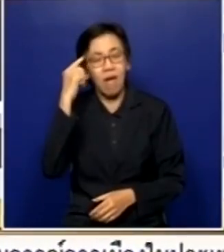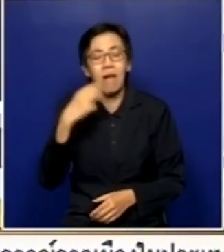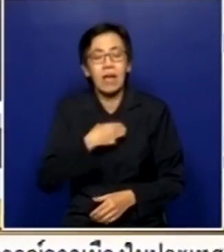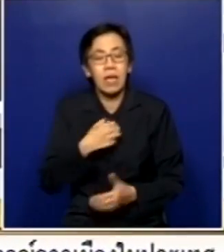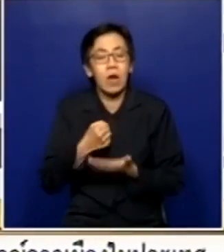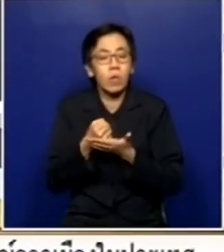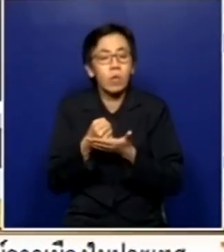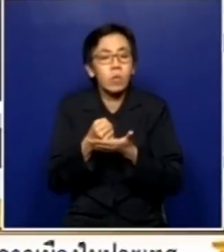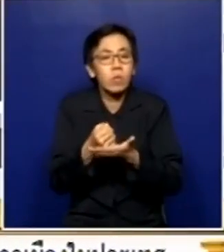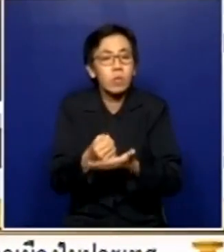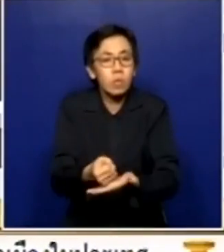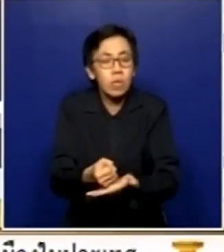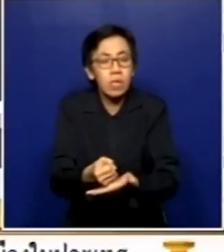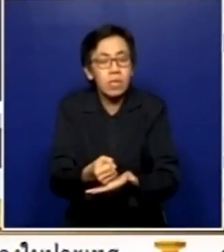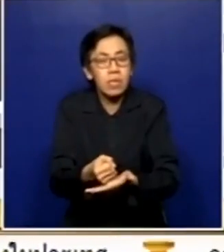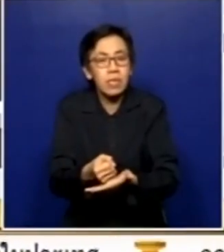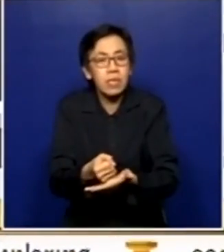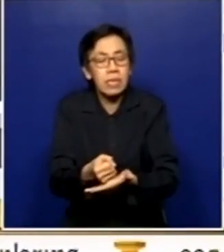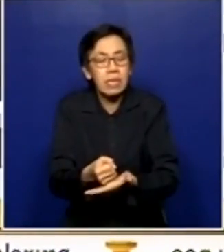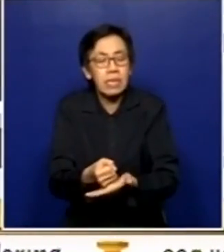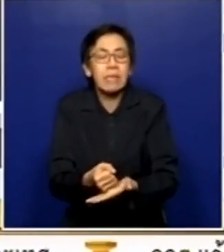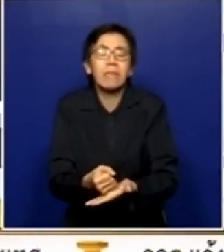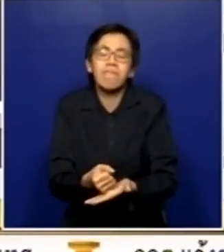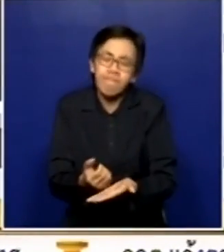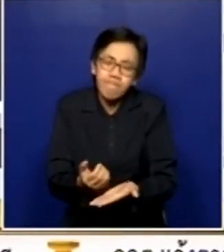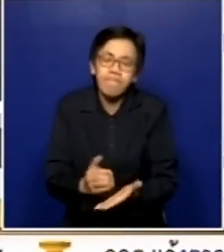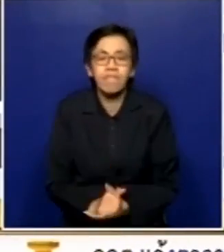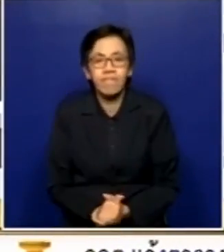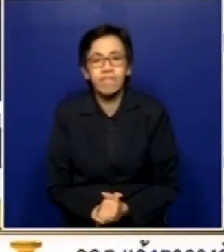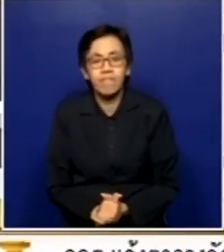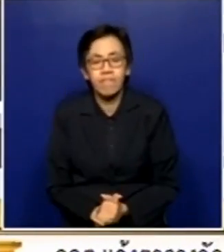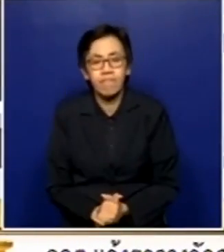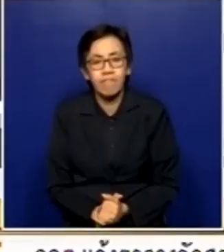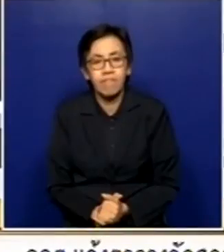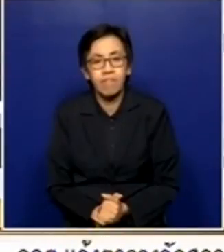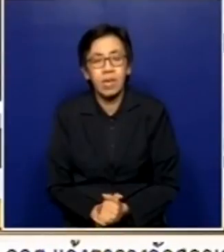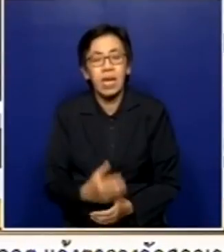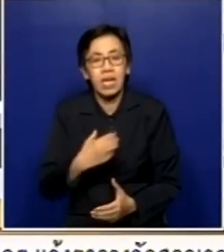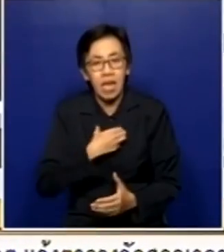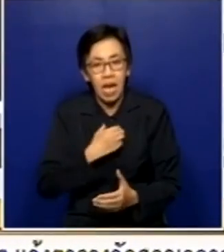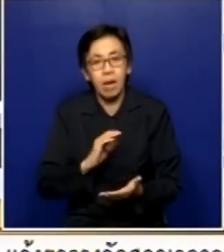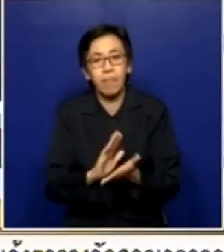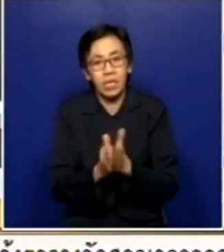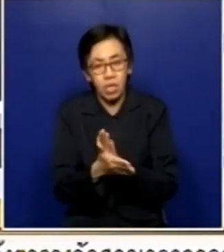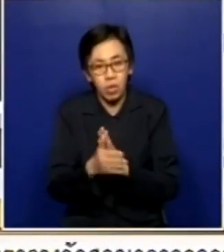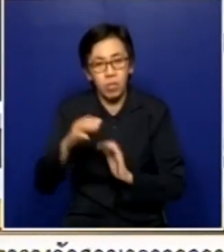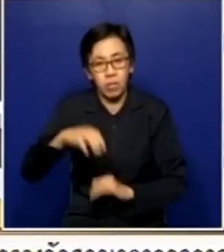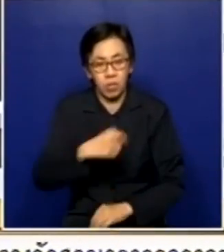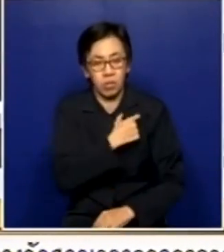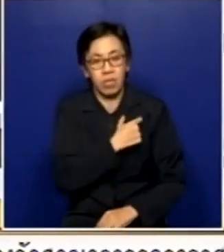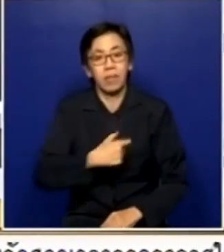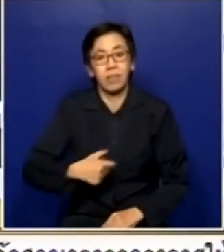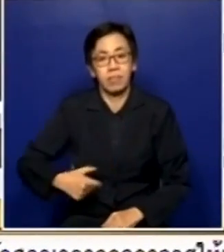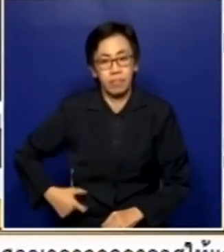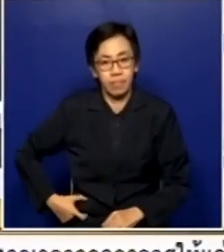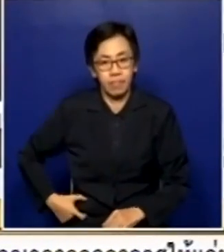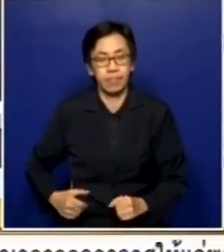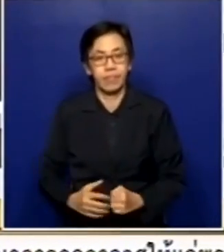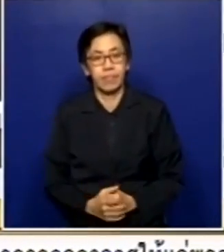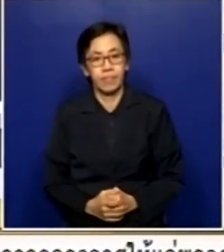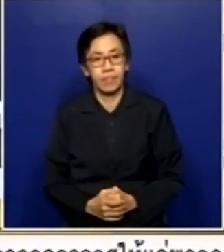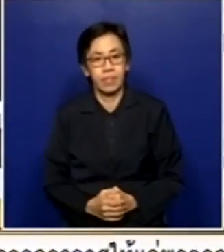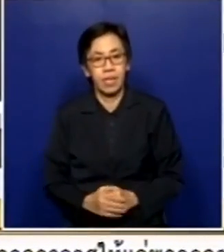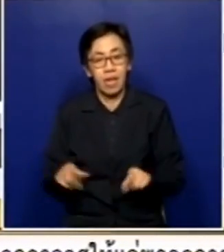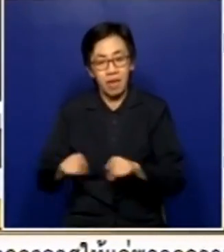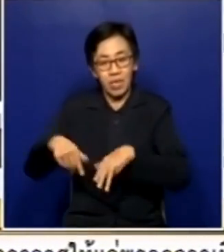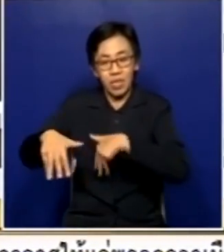เหลือหรือต้องการที่จะปฏิรูปสถาบันพระมหากษัตริย์เหมือน